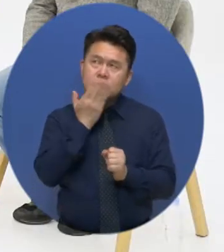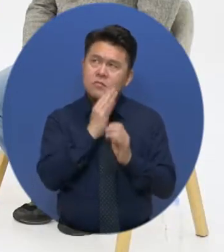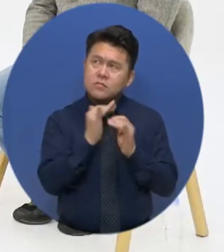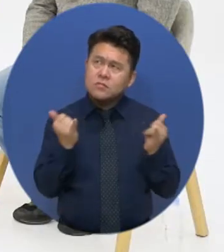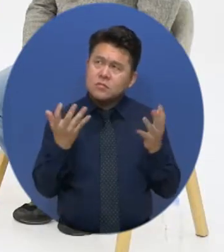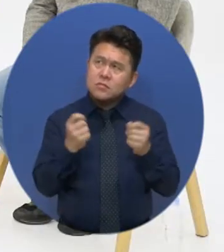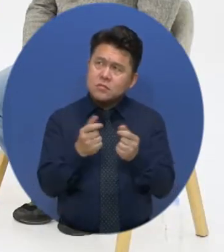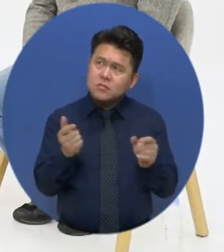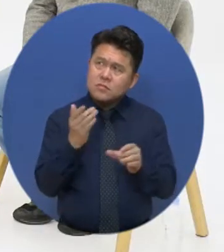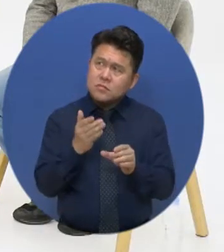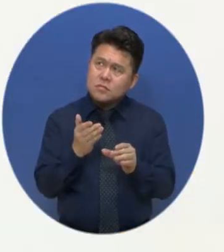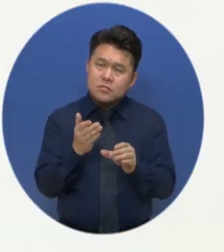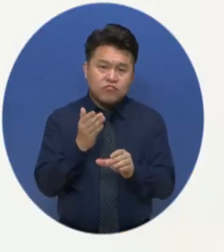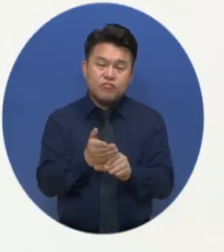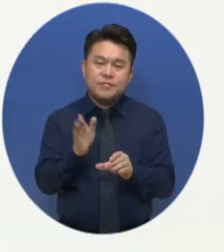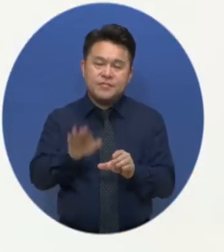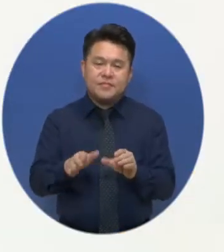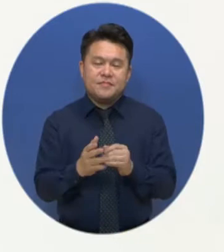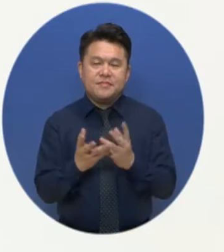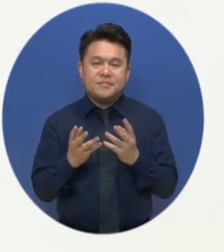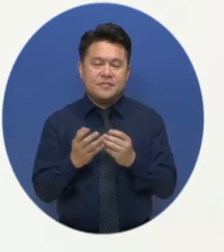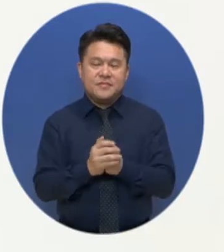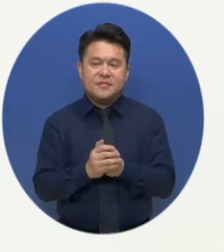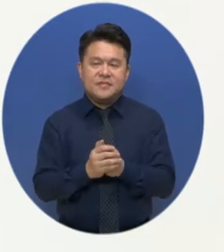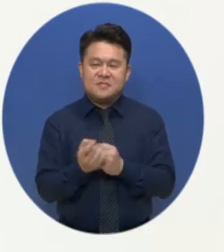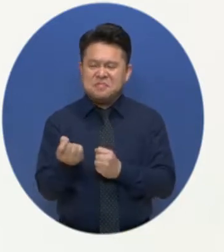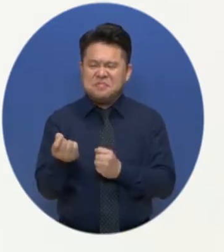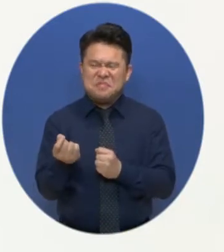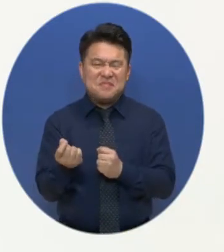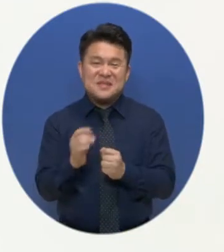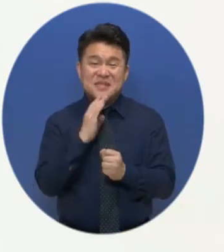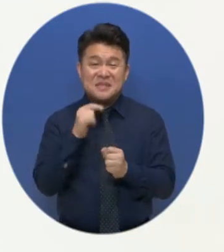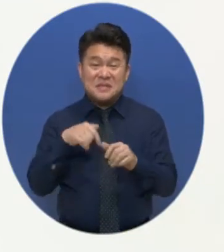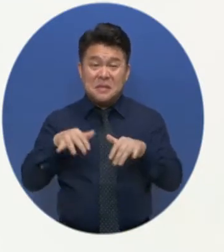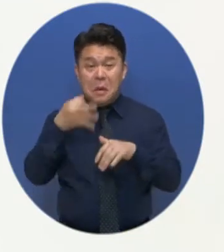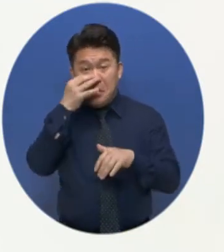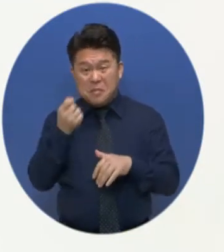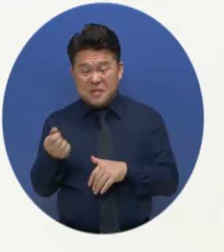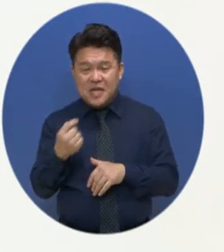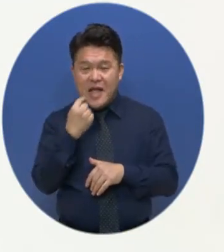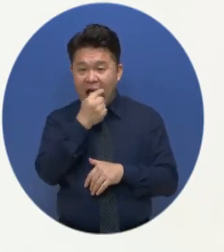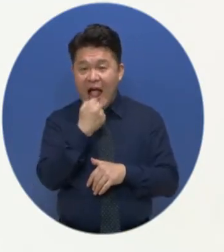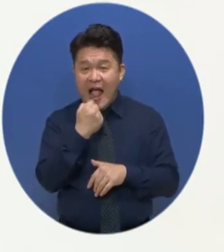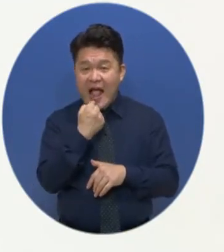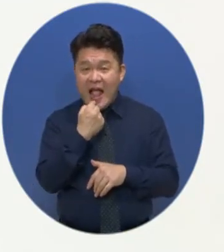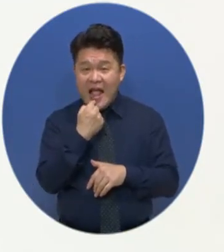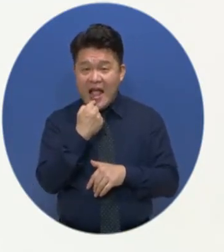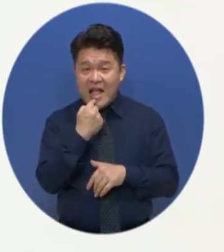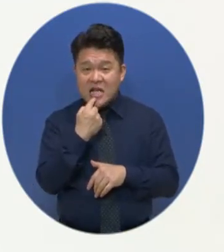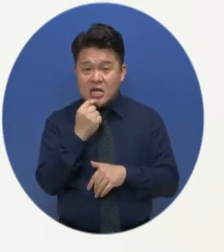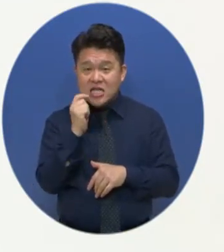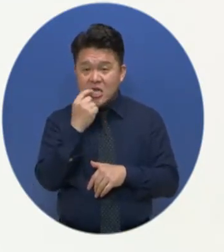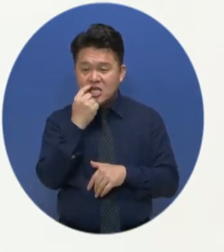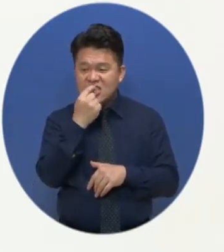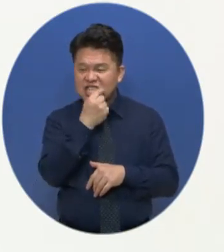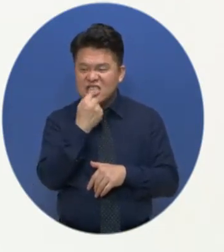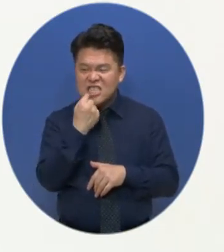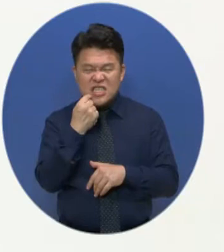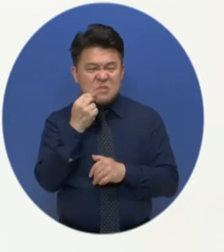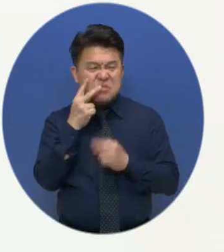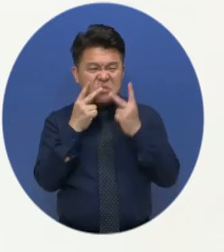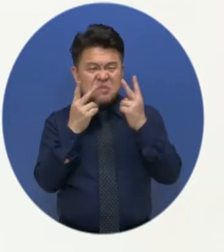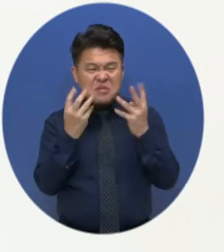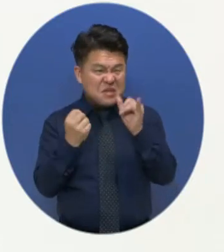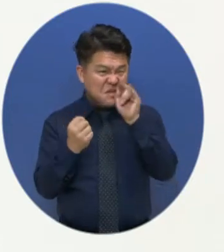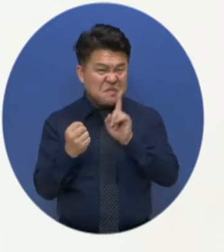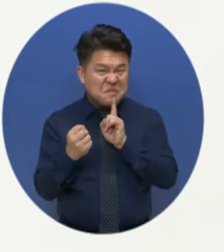좀 더 많아졌지만 그래도 많이 계시진 않잖아요. 그래서 기본적으로 입술 각질 관리? 네. 입술 남자분들 보면 되게 입술 많이 터 있으신 분들 되게